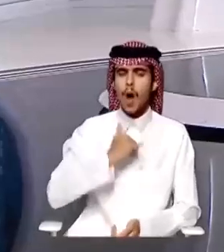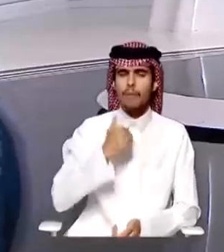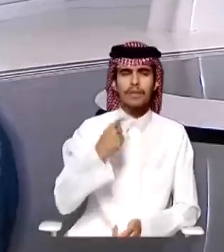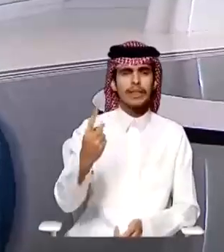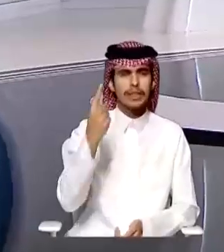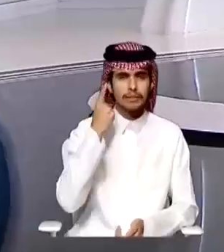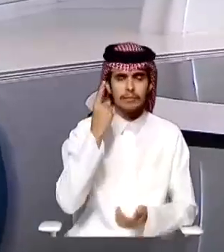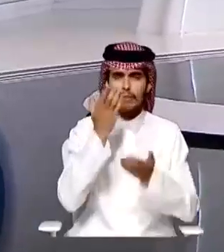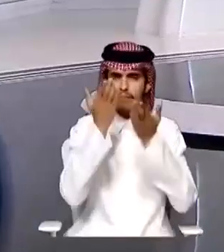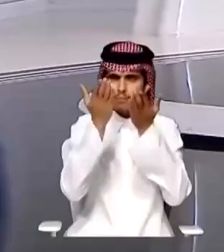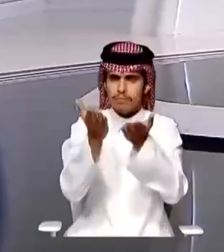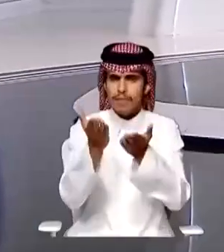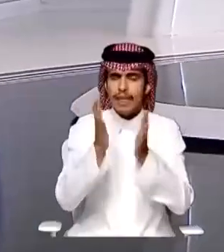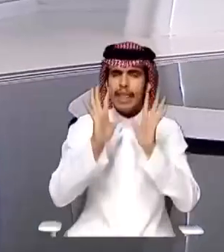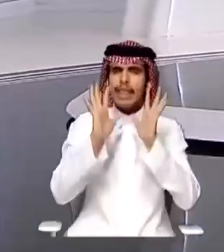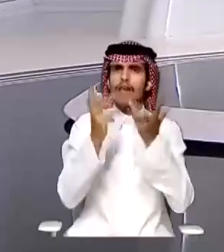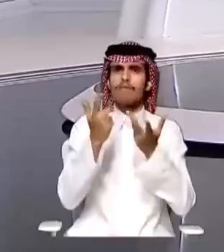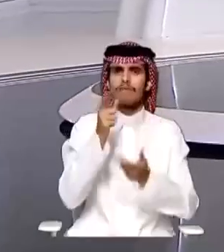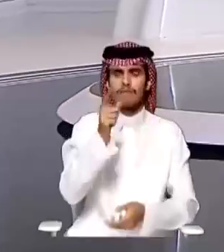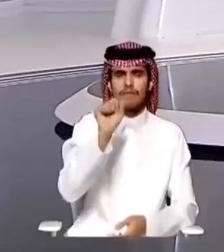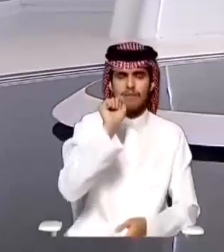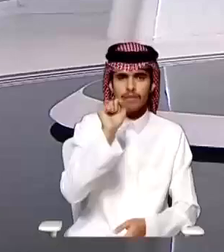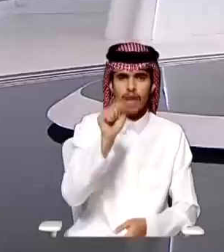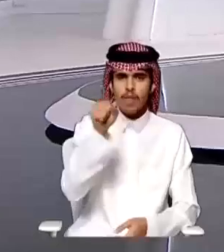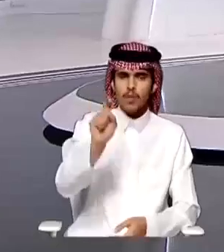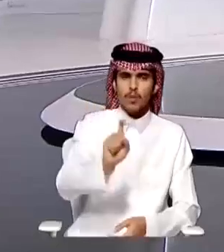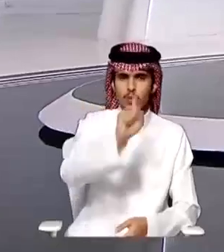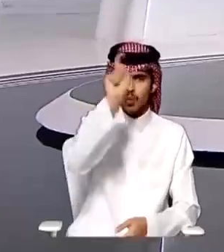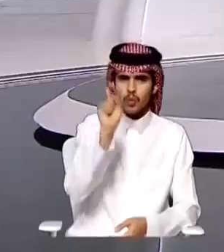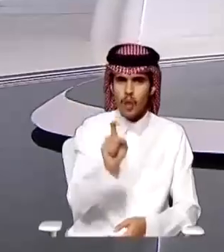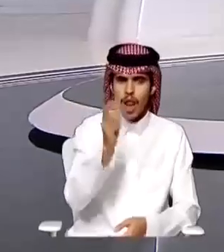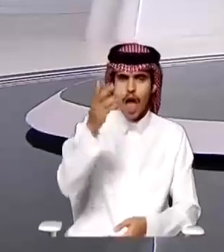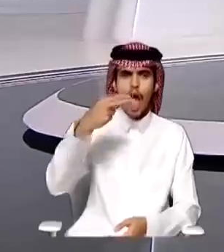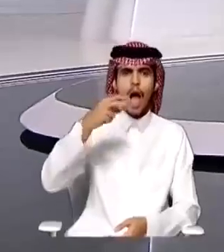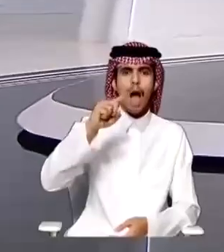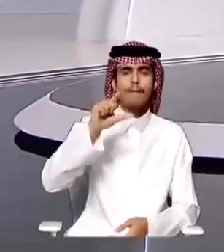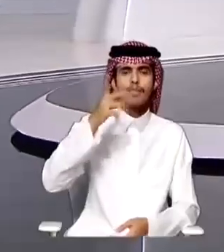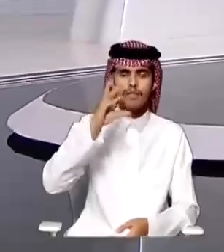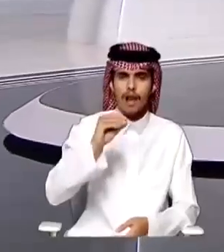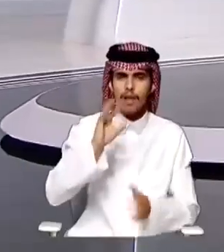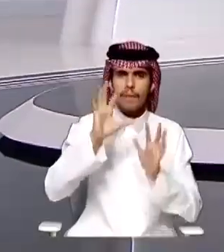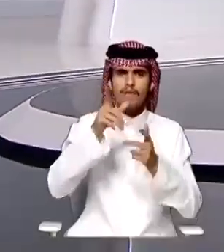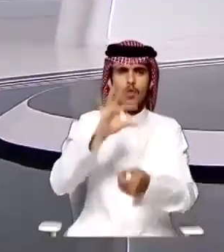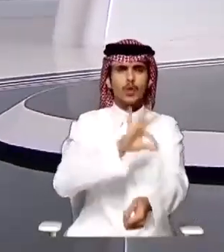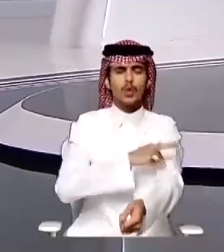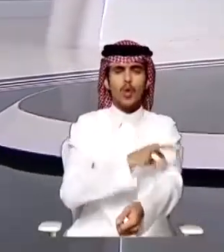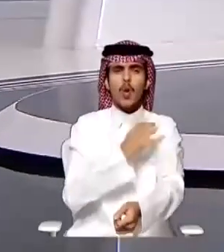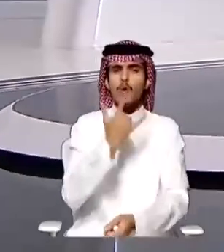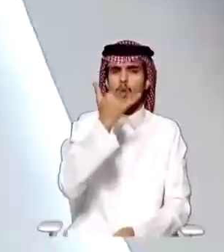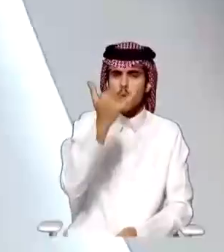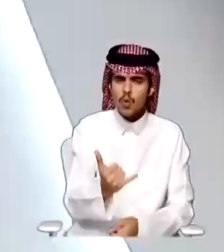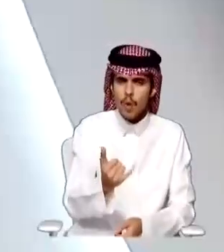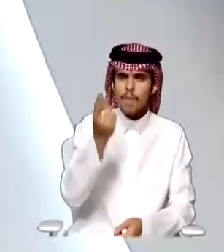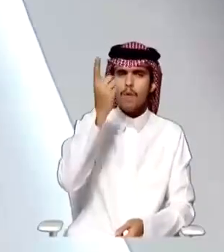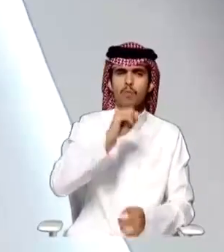منكم الانطباع لا هذا السؤال عبد الله عبد الله بعد تجربتك في اليوتيوب وفي الاخباريه مجتمع